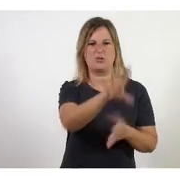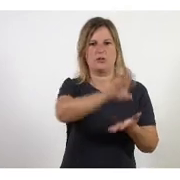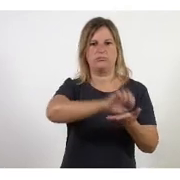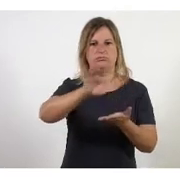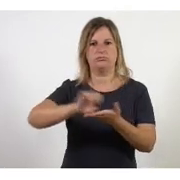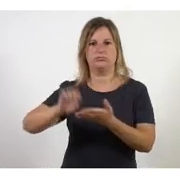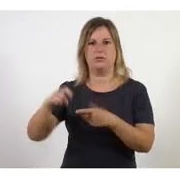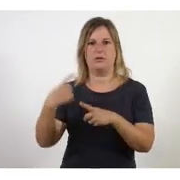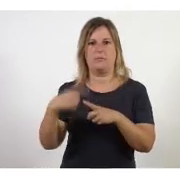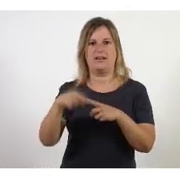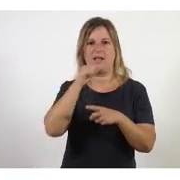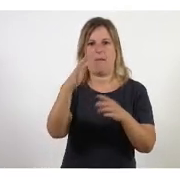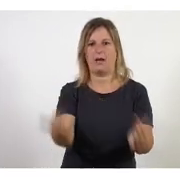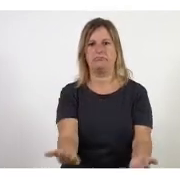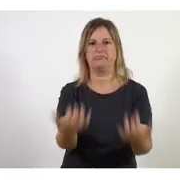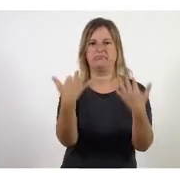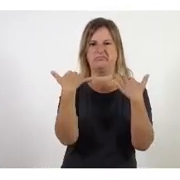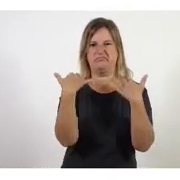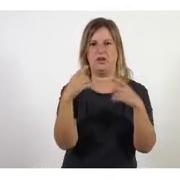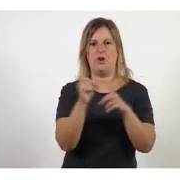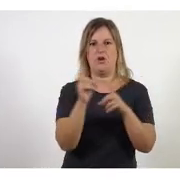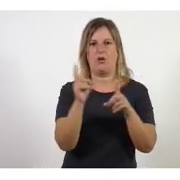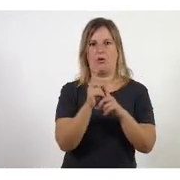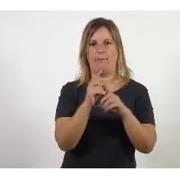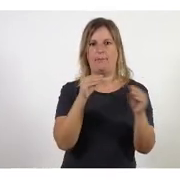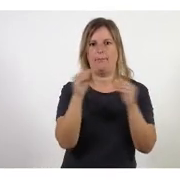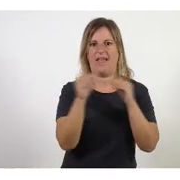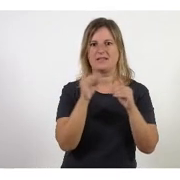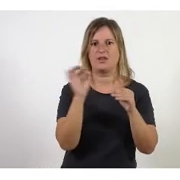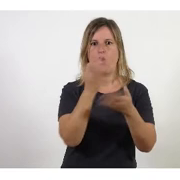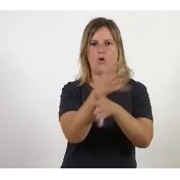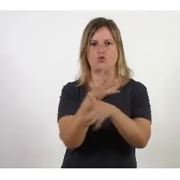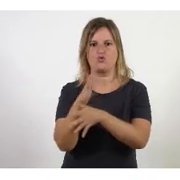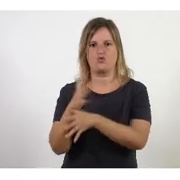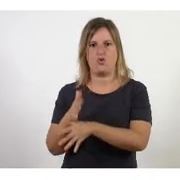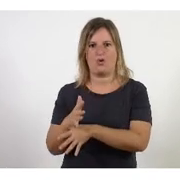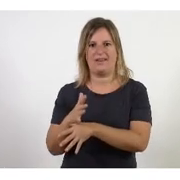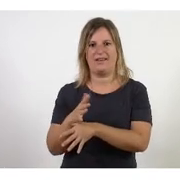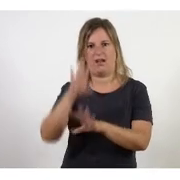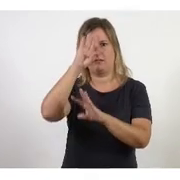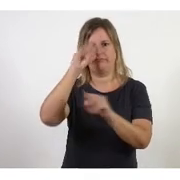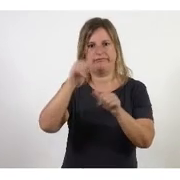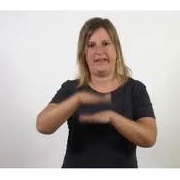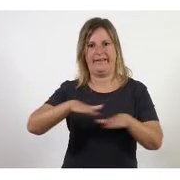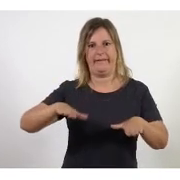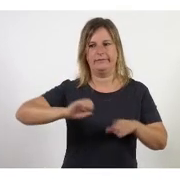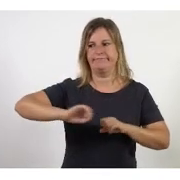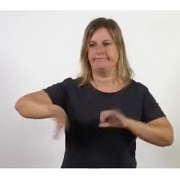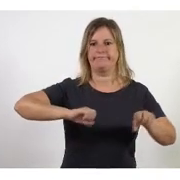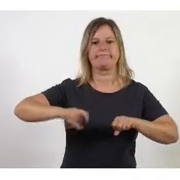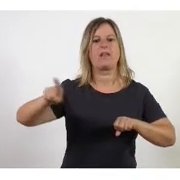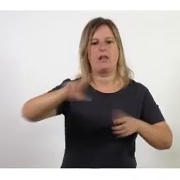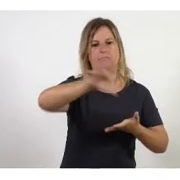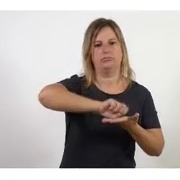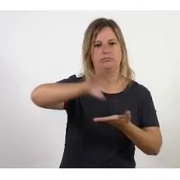mar retorna, no? Plàstics, joguines que s'han deixat els nens a la platja, tota mena